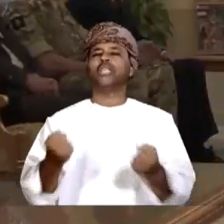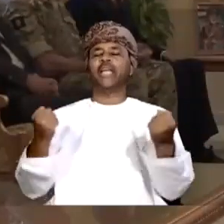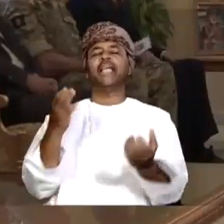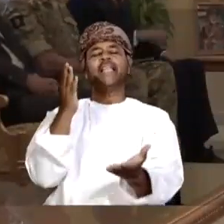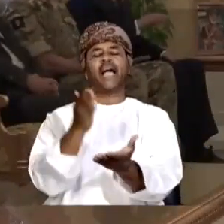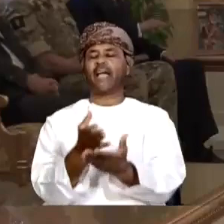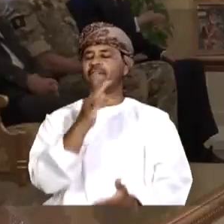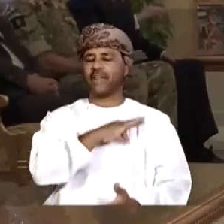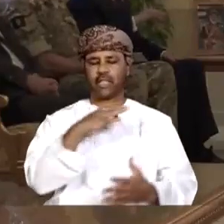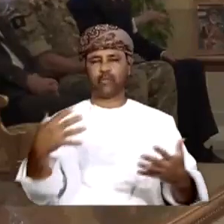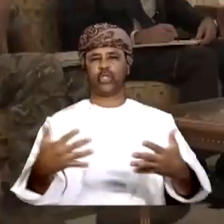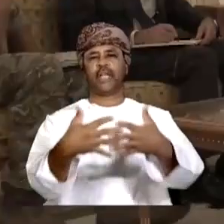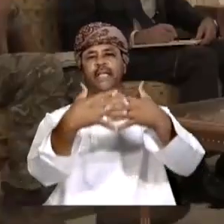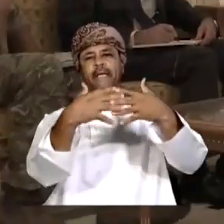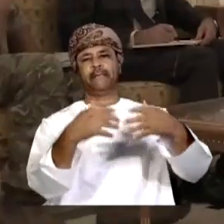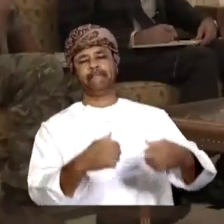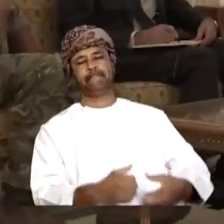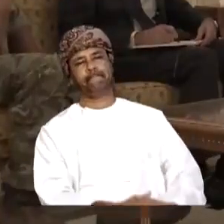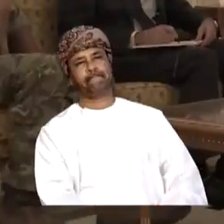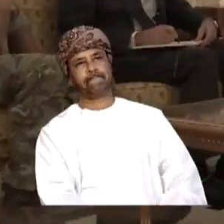لتحقيق المصالح المشتركة.